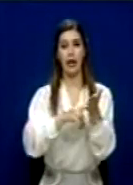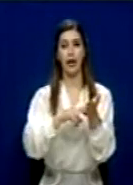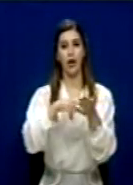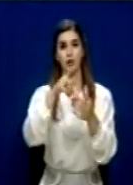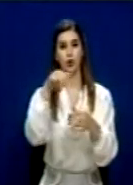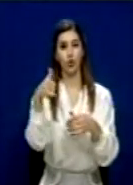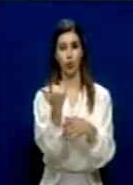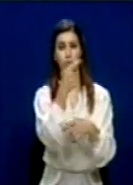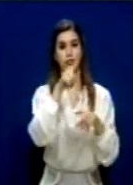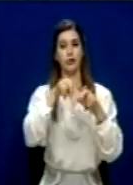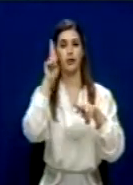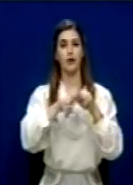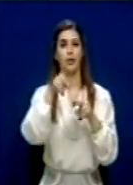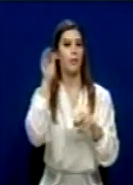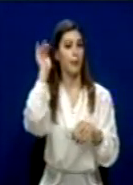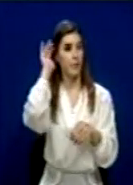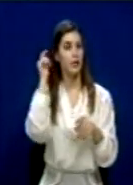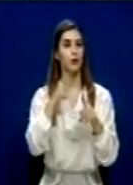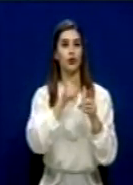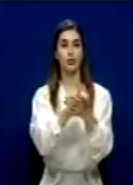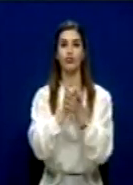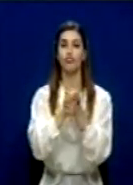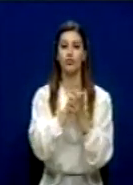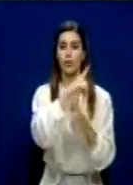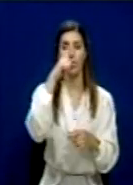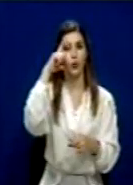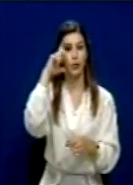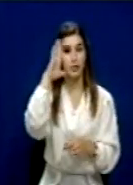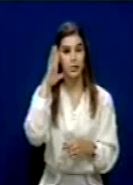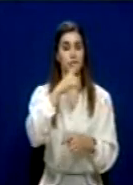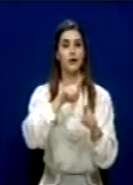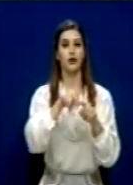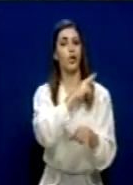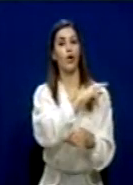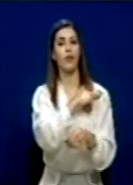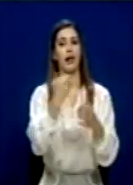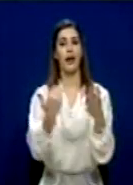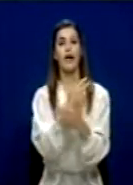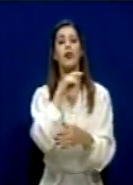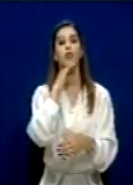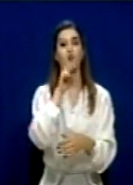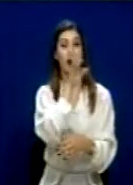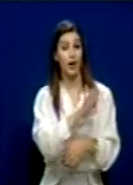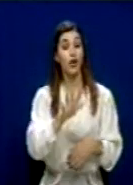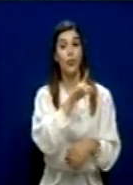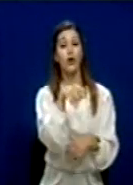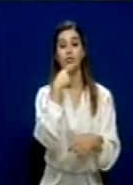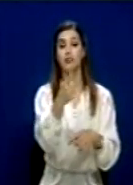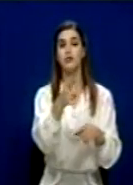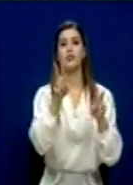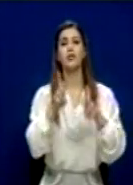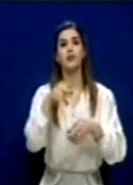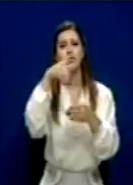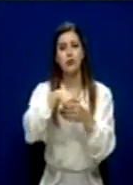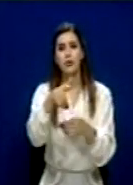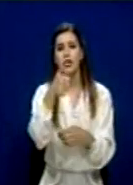nga ministri i rendit dhe i përshëndetur nga kryeministri i Kosovës, si komandant rajonal i Veriut, është në të vërtetë një